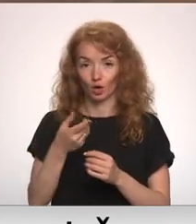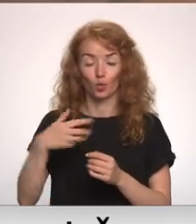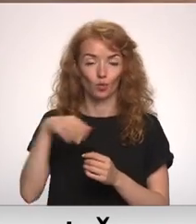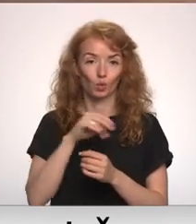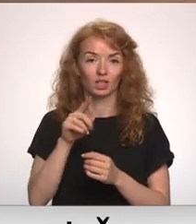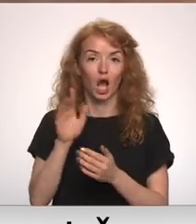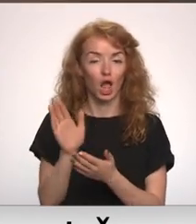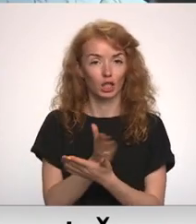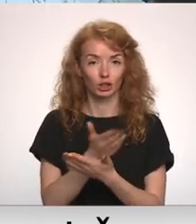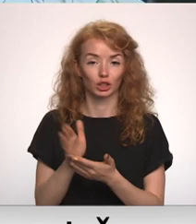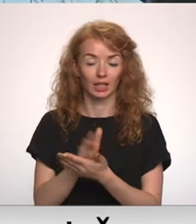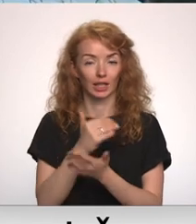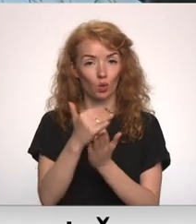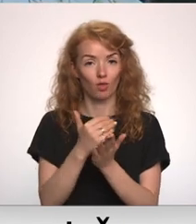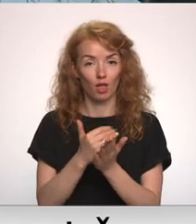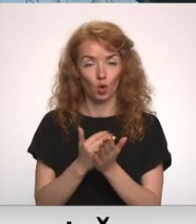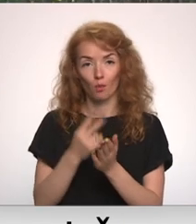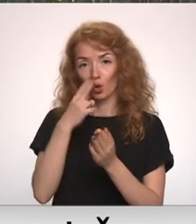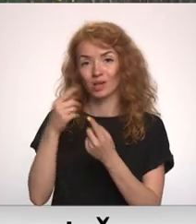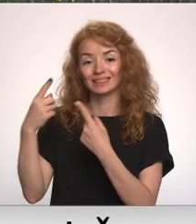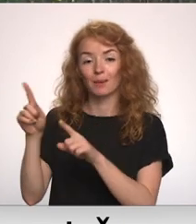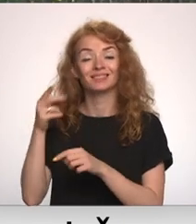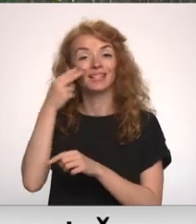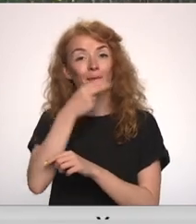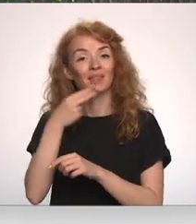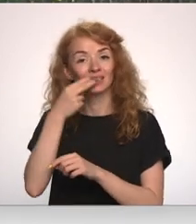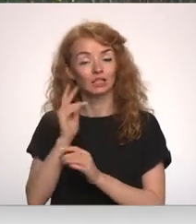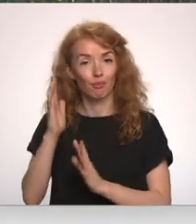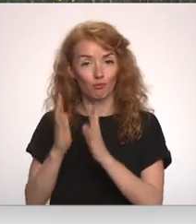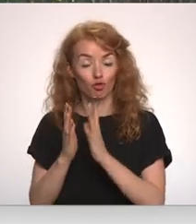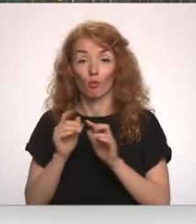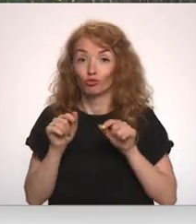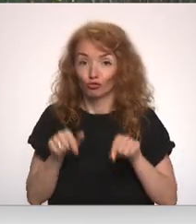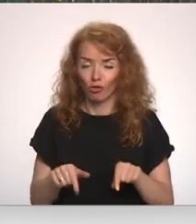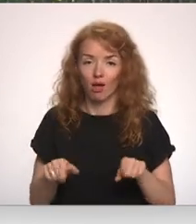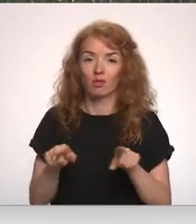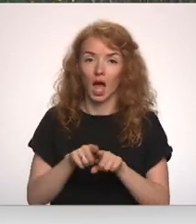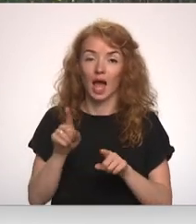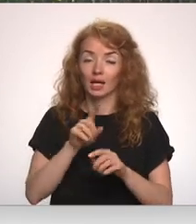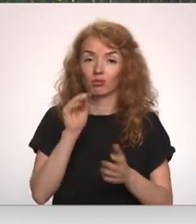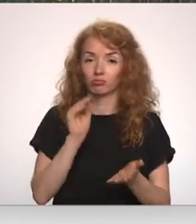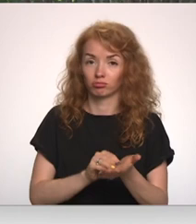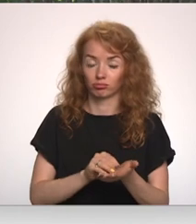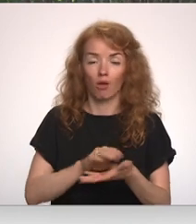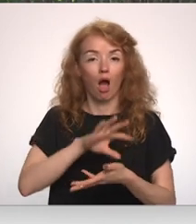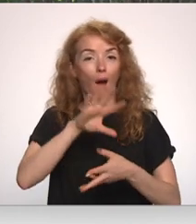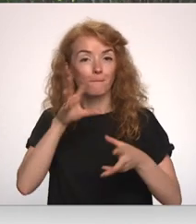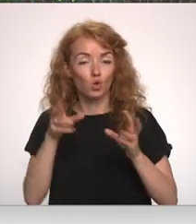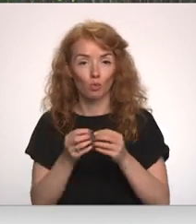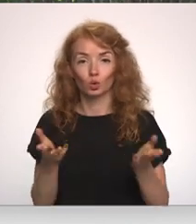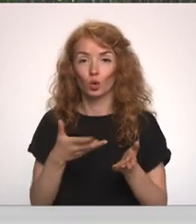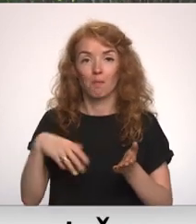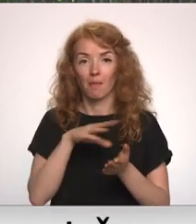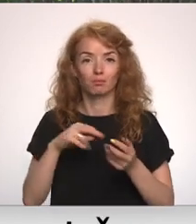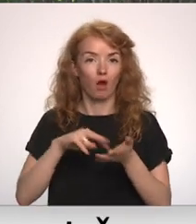atšķirīgi nosacījumi no, teiksim, citiem saimnieciskajiem mežiem. Šajā gadījumā mums ir arī reglamentēts apjoms, ko mēs